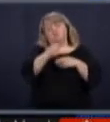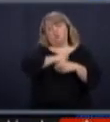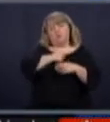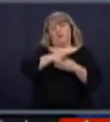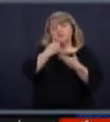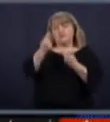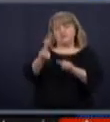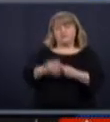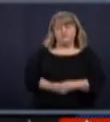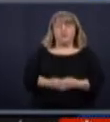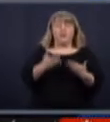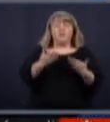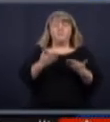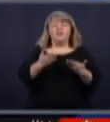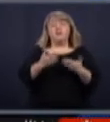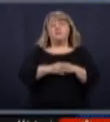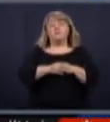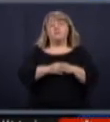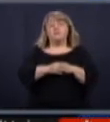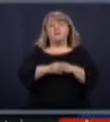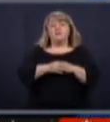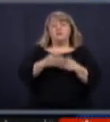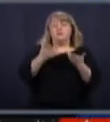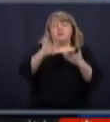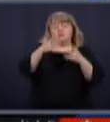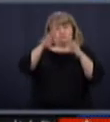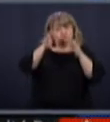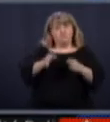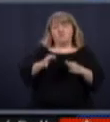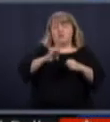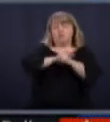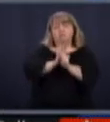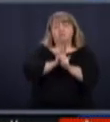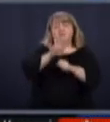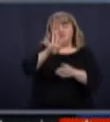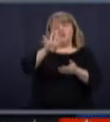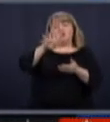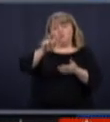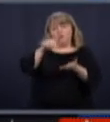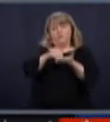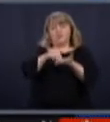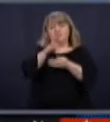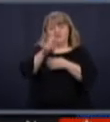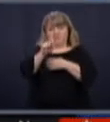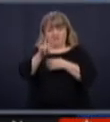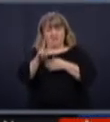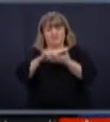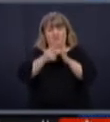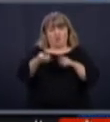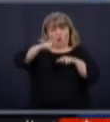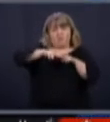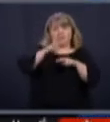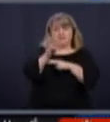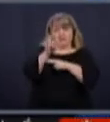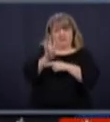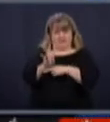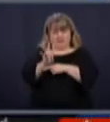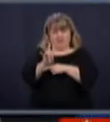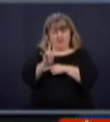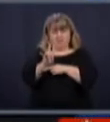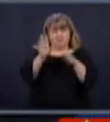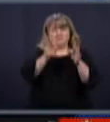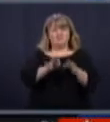maintenant 43 627 cas confirmés. C'est une augmentation de 707. C'est important